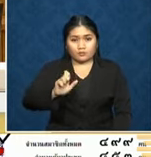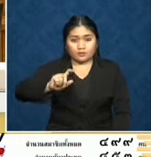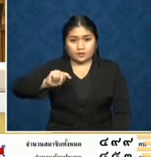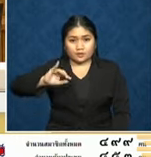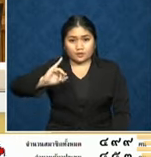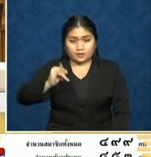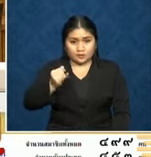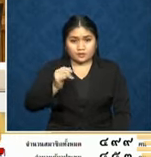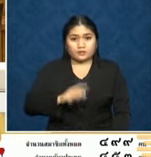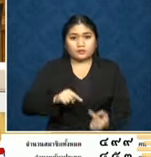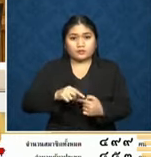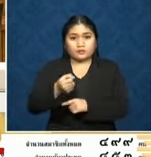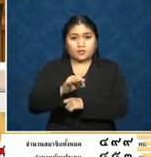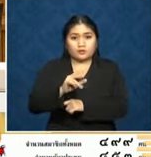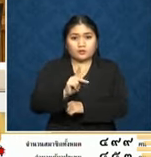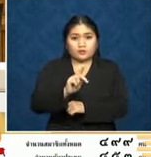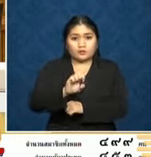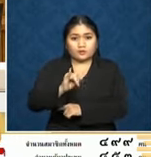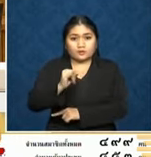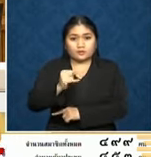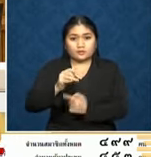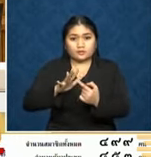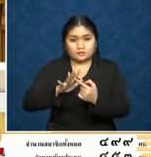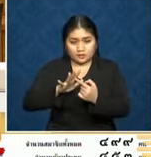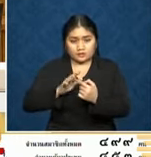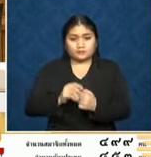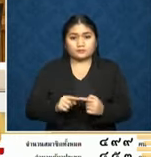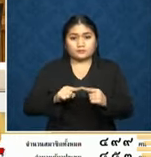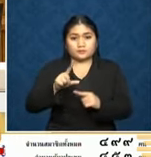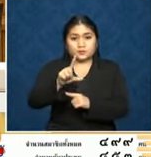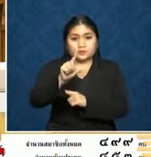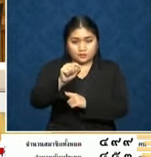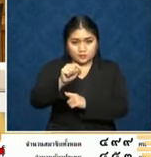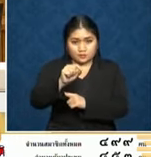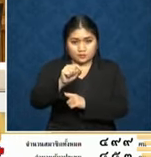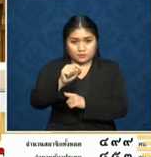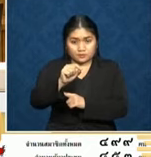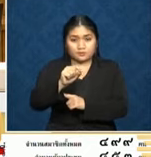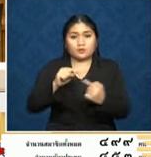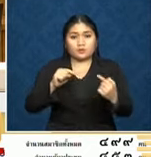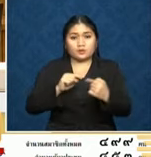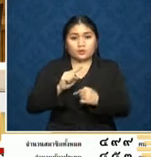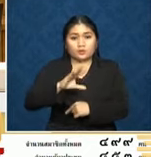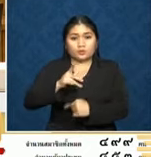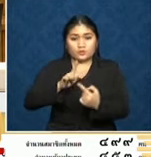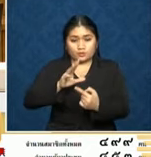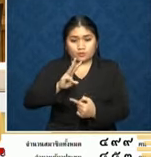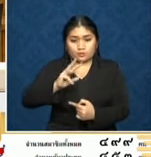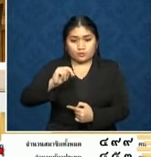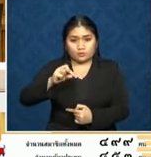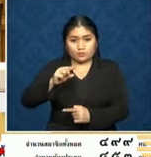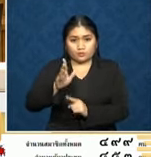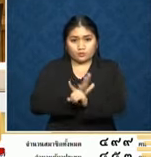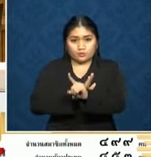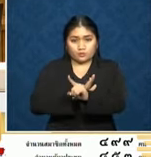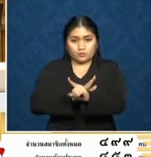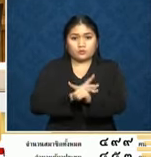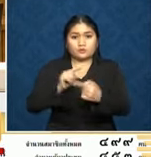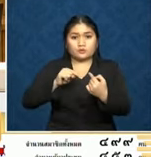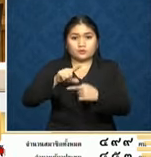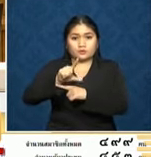ร 19. นายกิจจาราบุญชัย20ผู้ช่วยศาสตราจารย์ชูวงศ์อุบารี